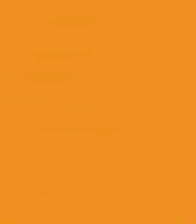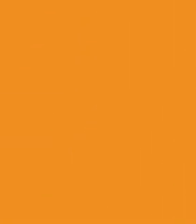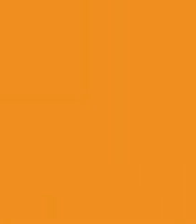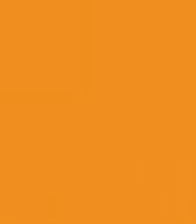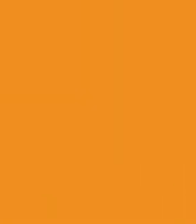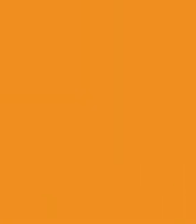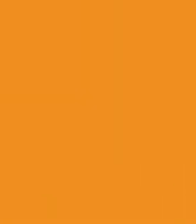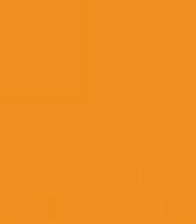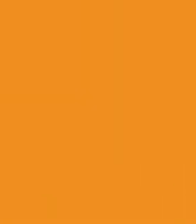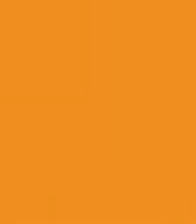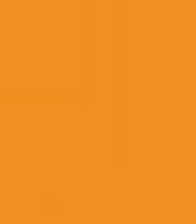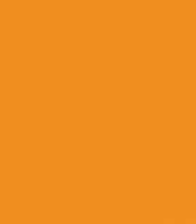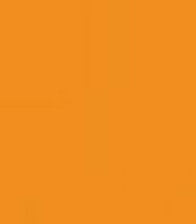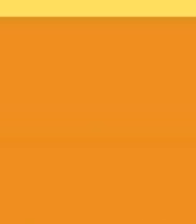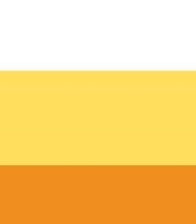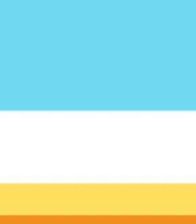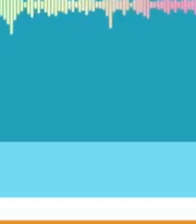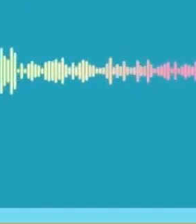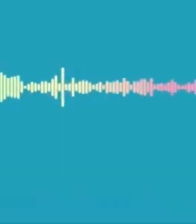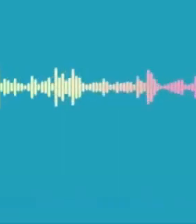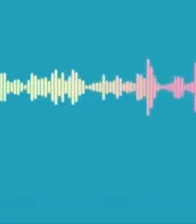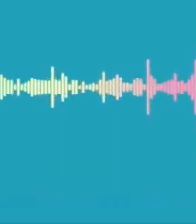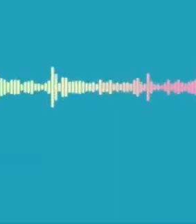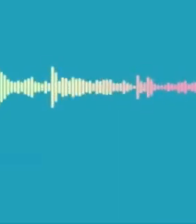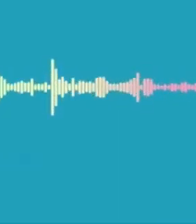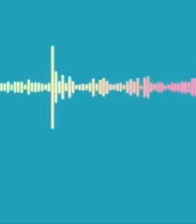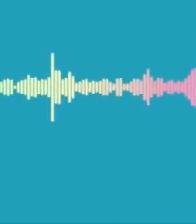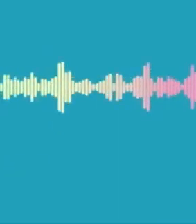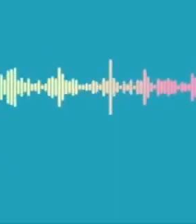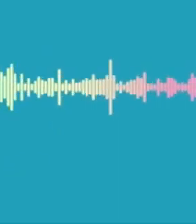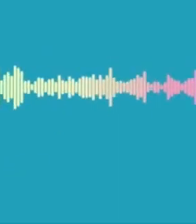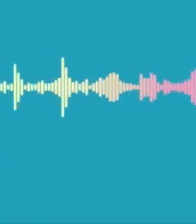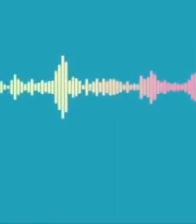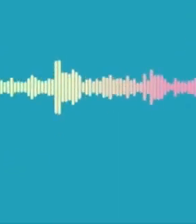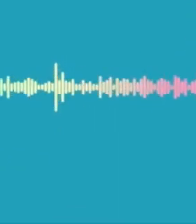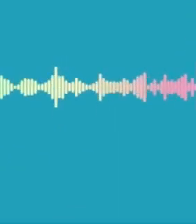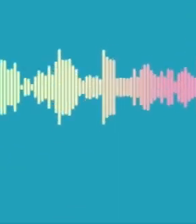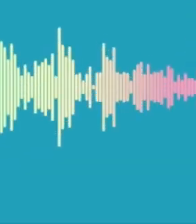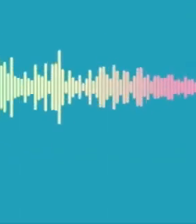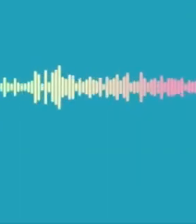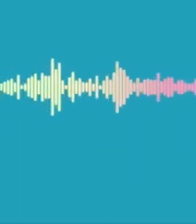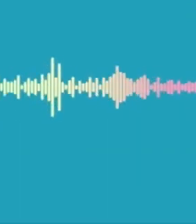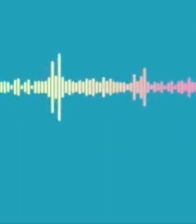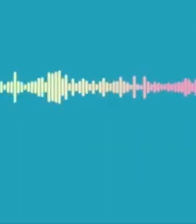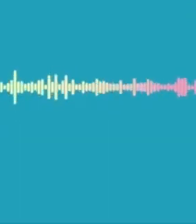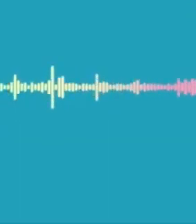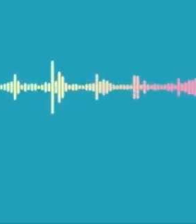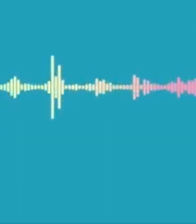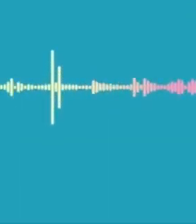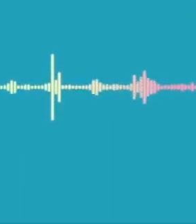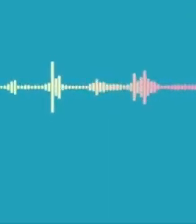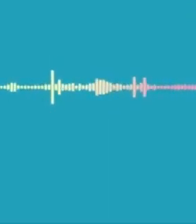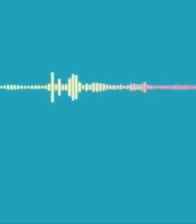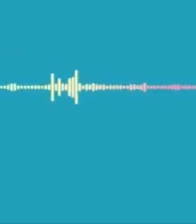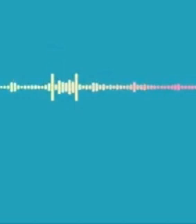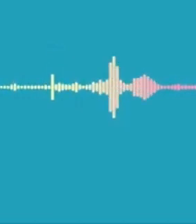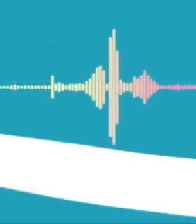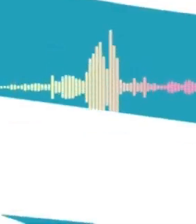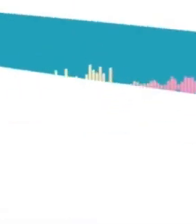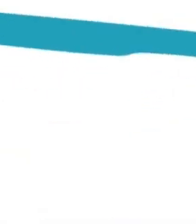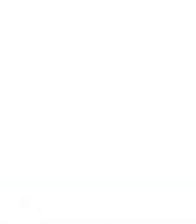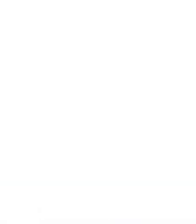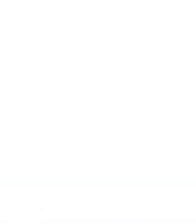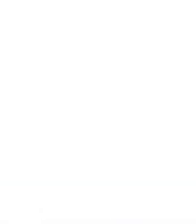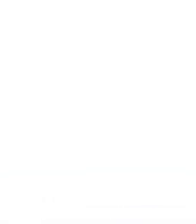통합적, 체계적으로 국민들에게 제공합니다. 정신건강 정보 궁금하다면 국가정신건강정보 포털 먼저 이용해보세요.